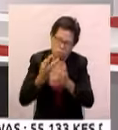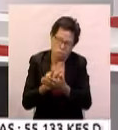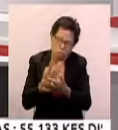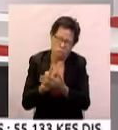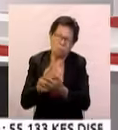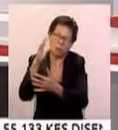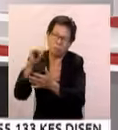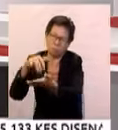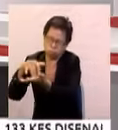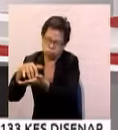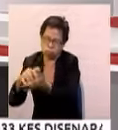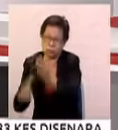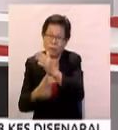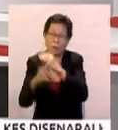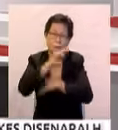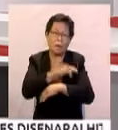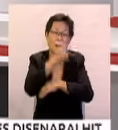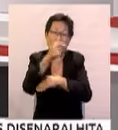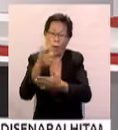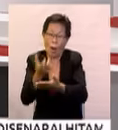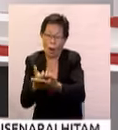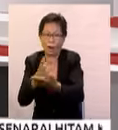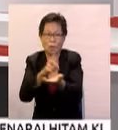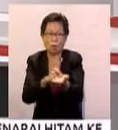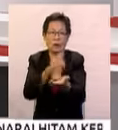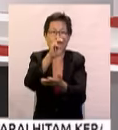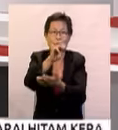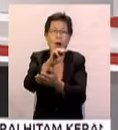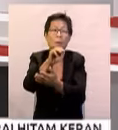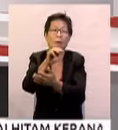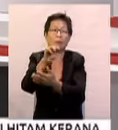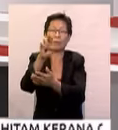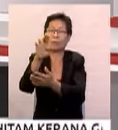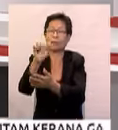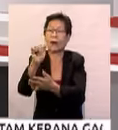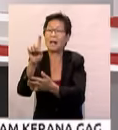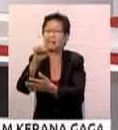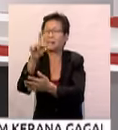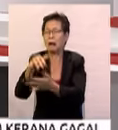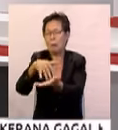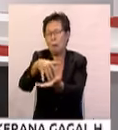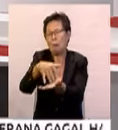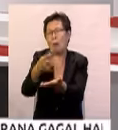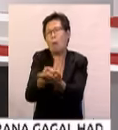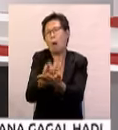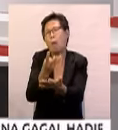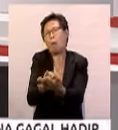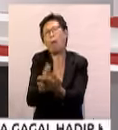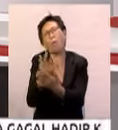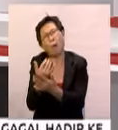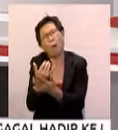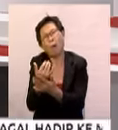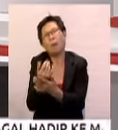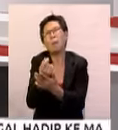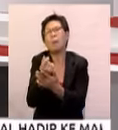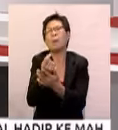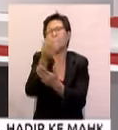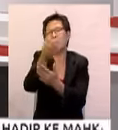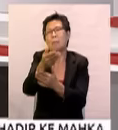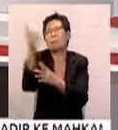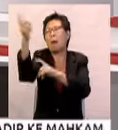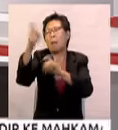lemah. Jelas Timbalan Menteri Hal Ehwal Ekonomi Dr. Muhammad Razim Majidin, kelemahan kewangan itu juga disebabkan kejatuhan harga